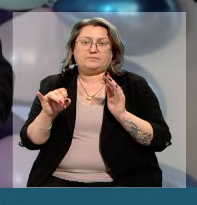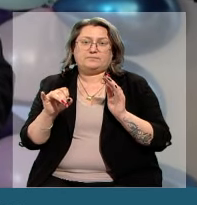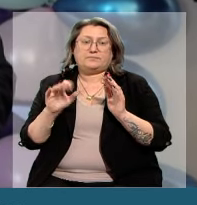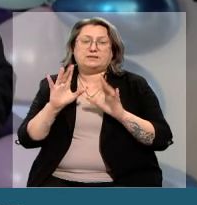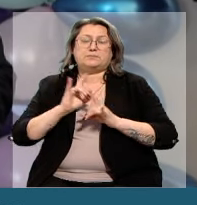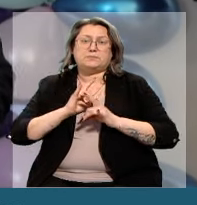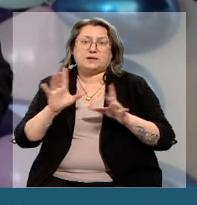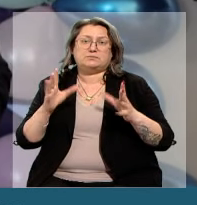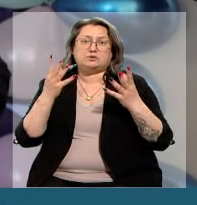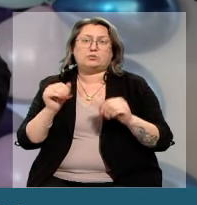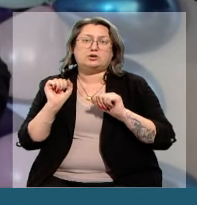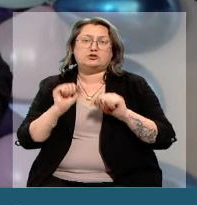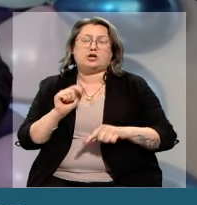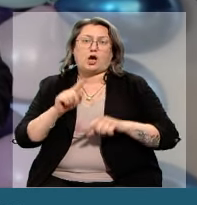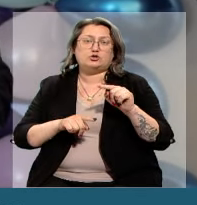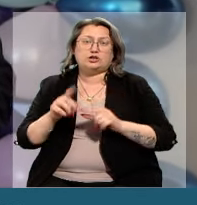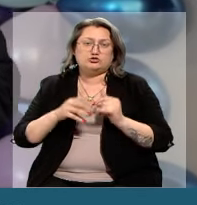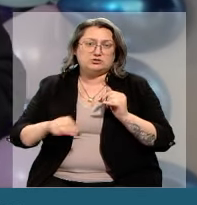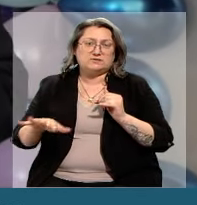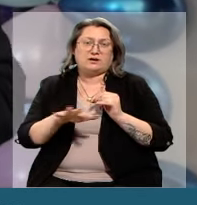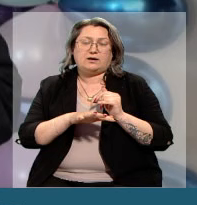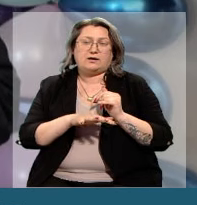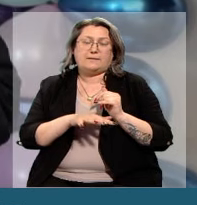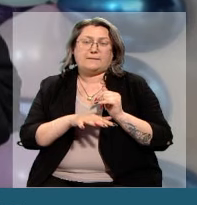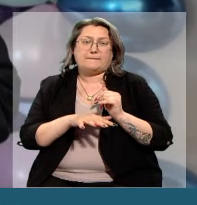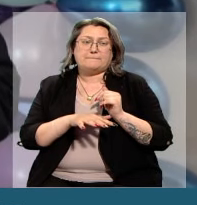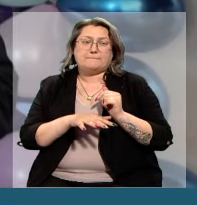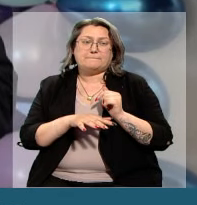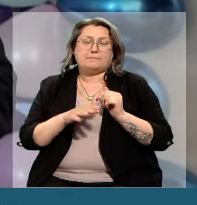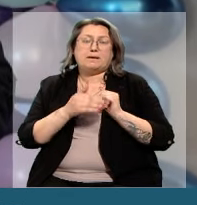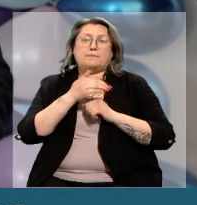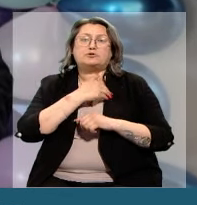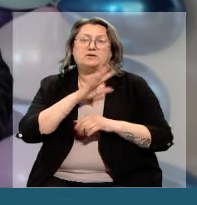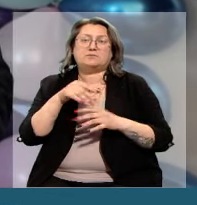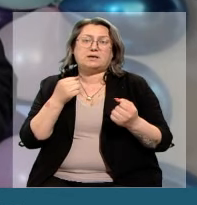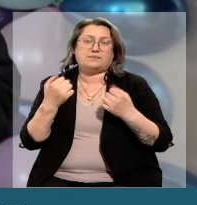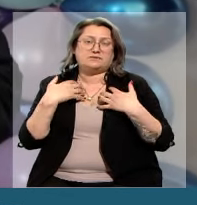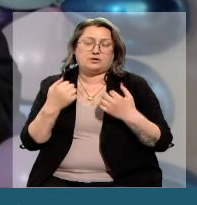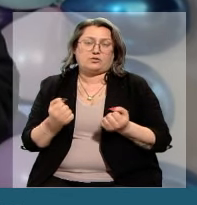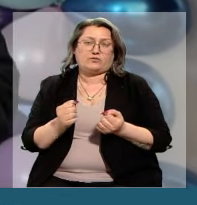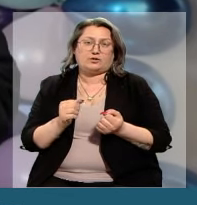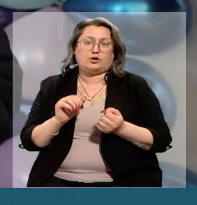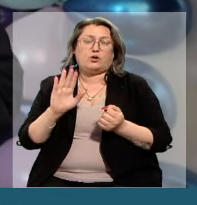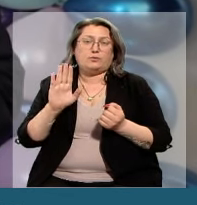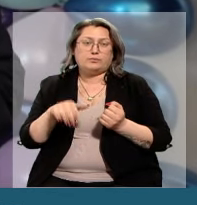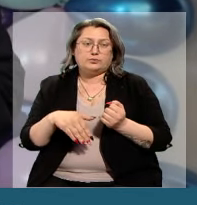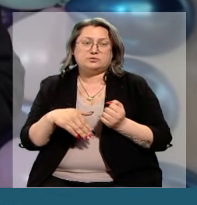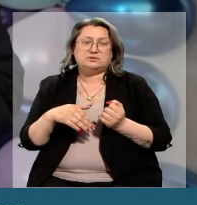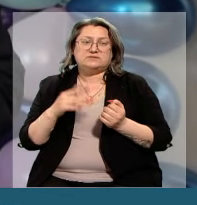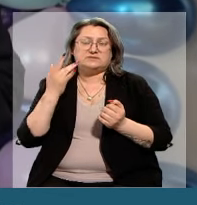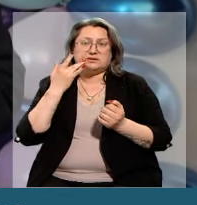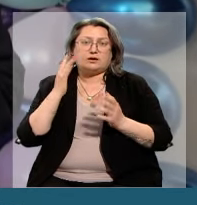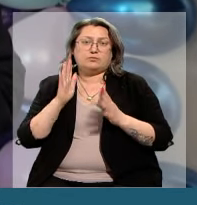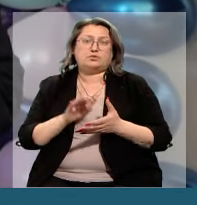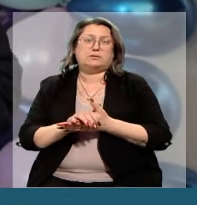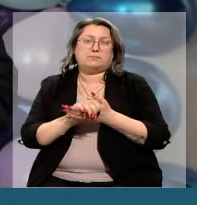с праздником Днем Защитника Отечества и пожелать всем крепкого здоровья. Пусть всегда